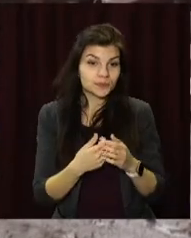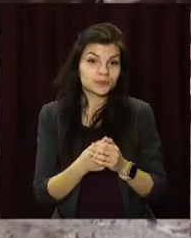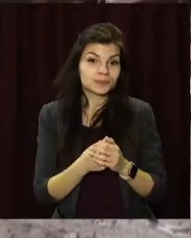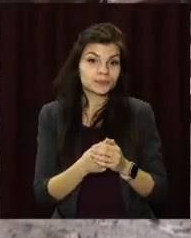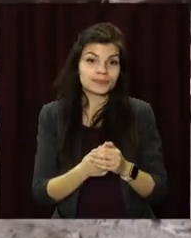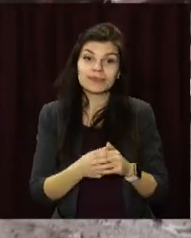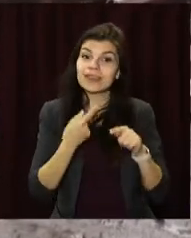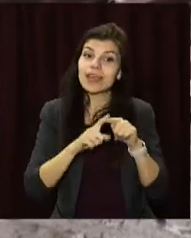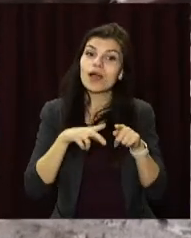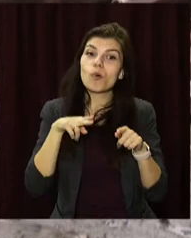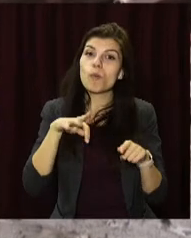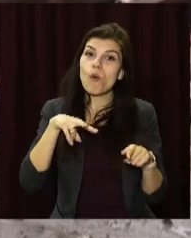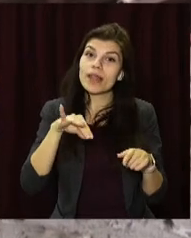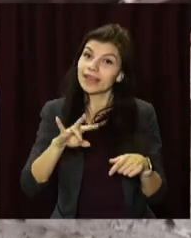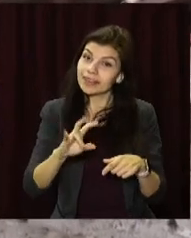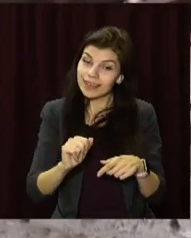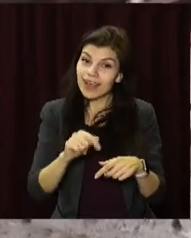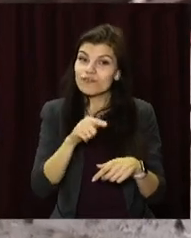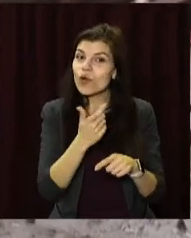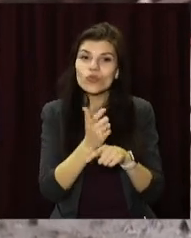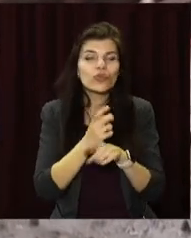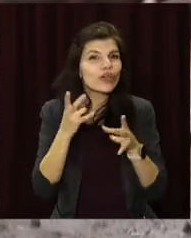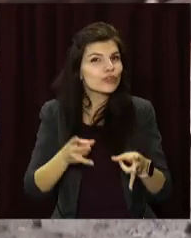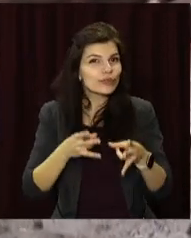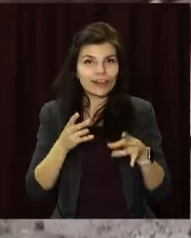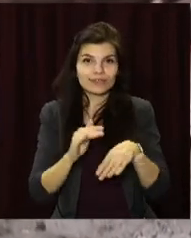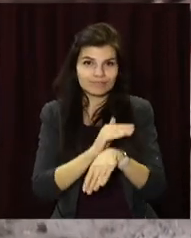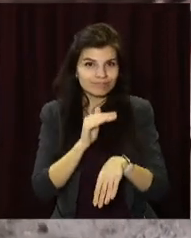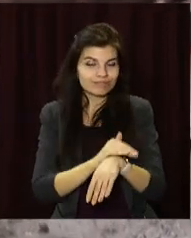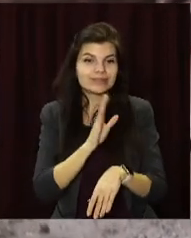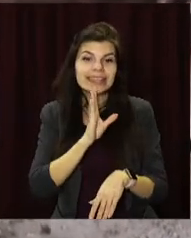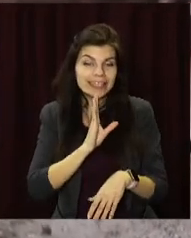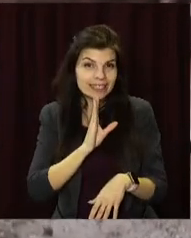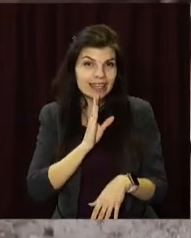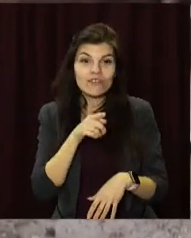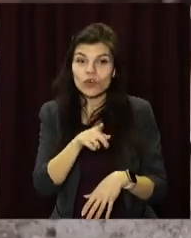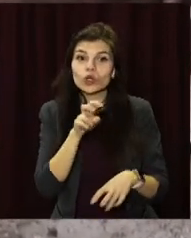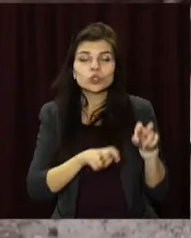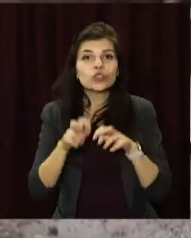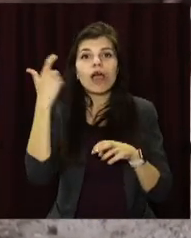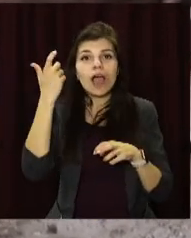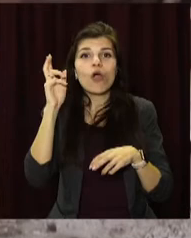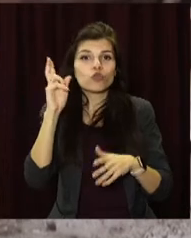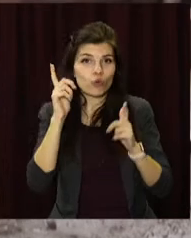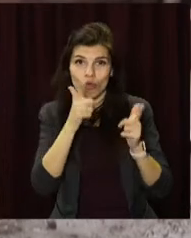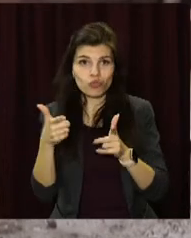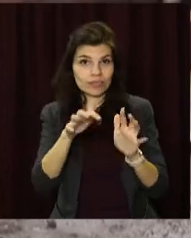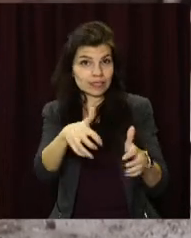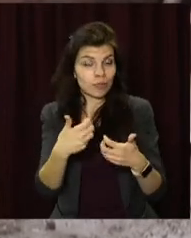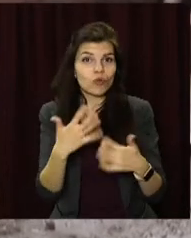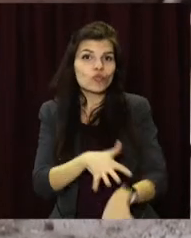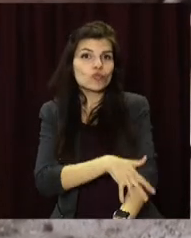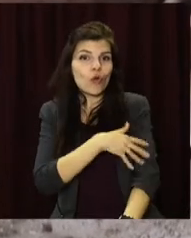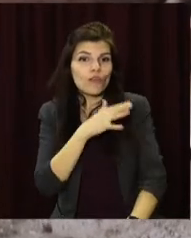Це Поліна. Вона дуже ніжна, лагідна дівчинка. Вона шукає господаря. Вже довгий